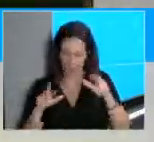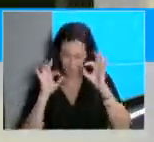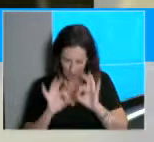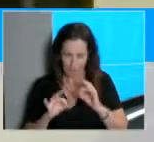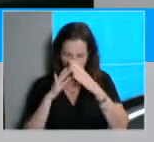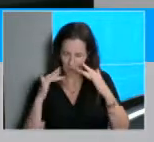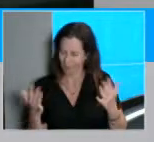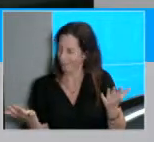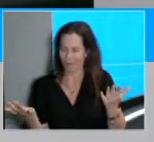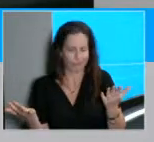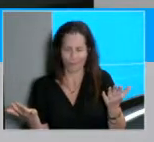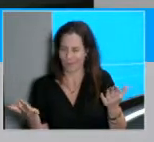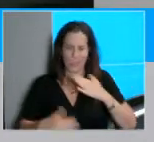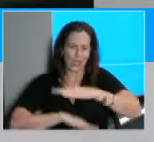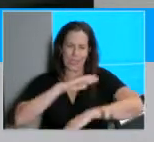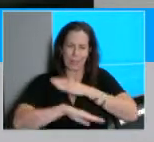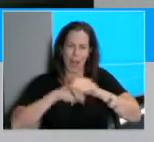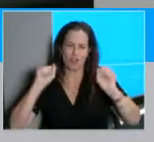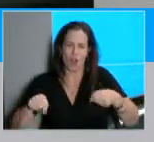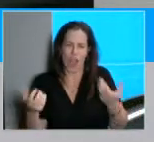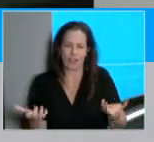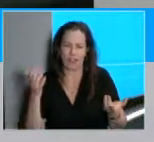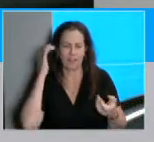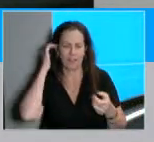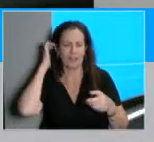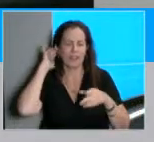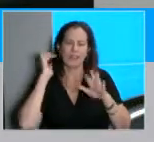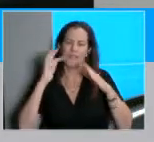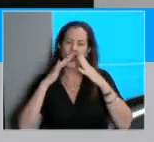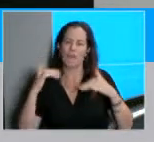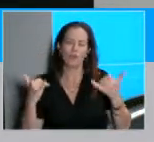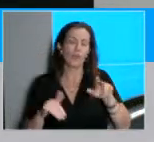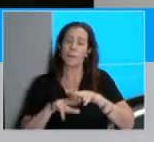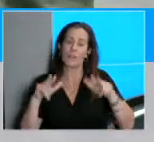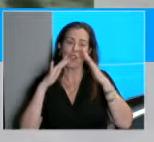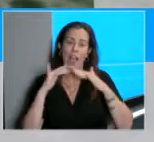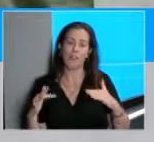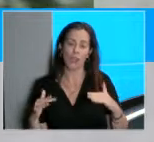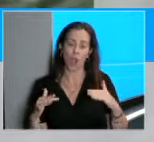היא שארגון טרור שולט בה, וזו הדואליות שלבנון כרגע שרויה בה,